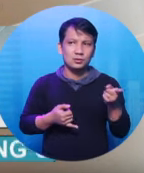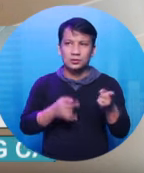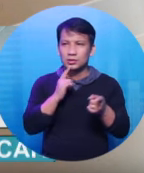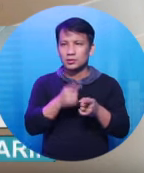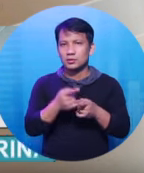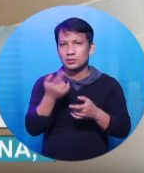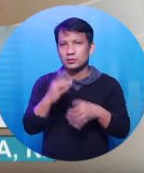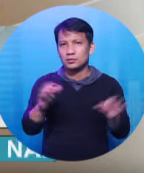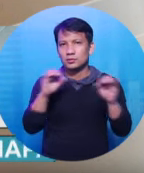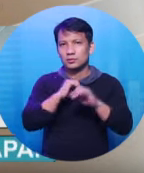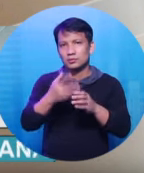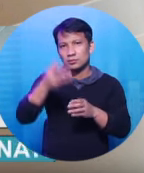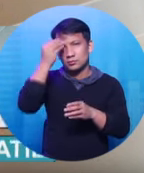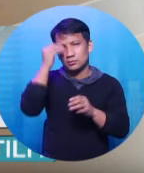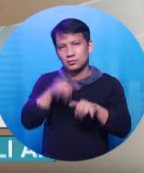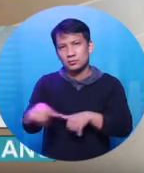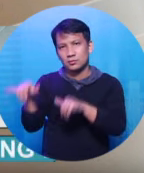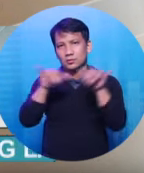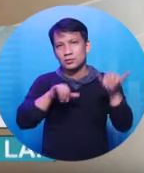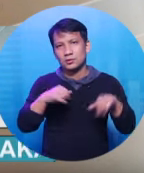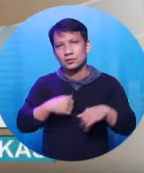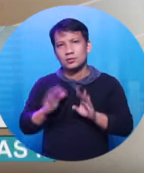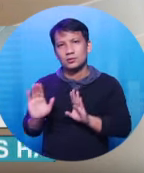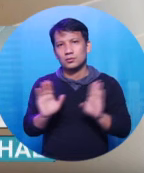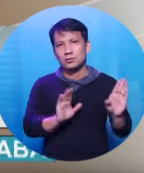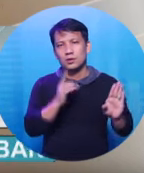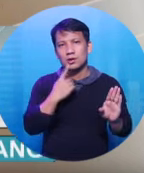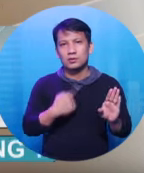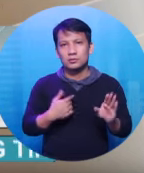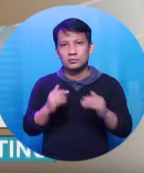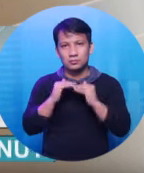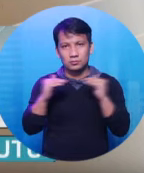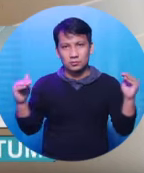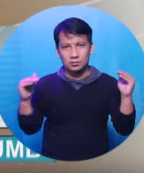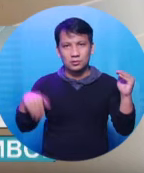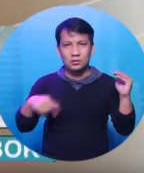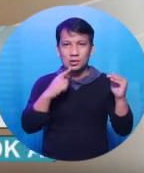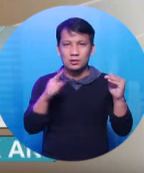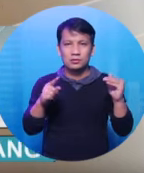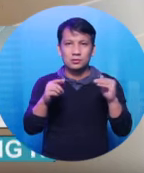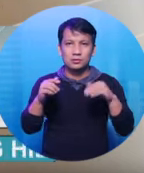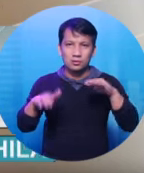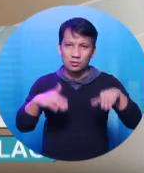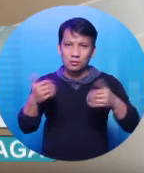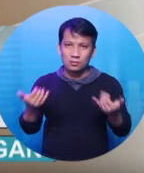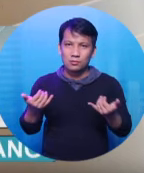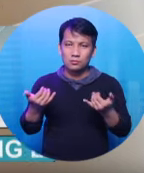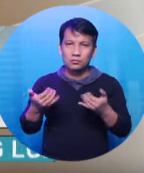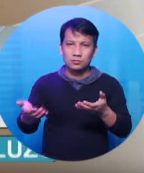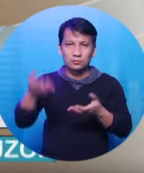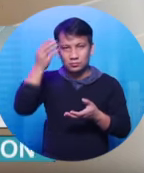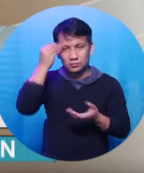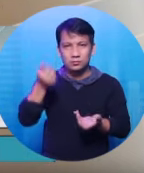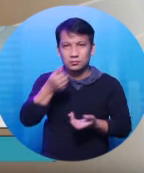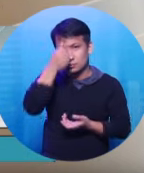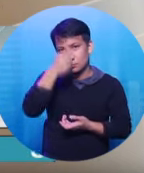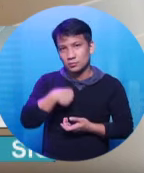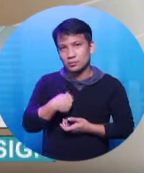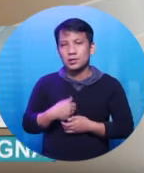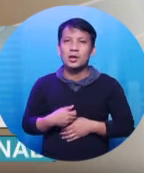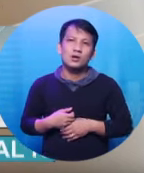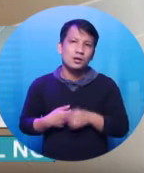ito magiging lesson pare-pareha sa amin na magpunos bili. Kung hindi kami parehas ng nilalakaran, matuto kami magtimpe. Kasi